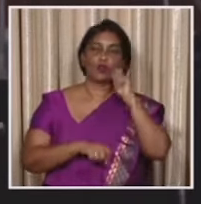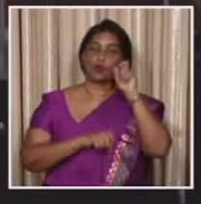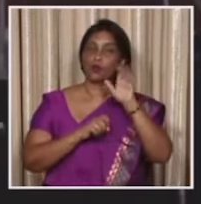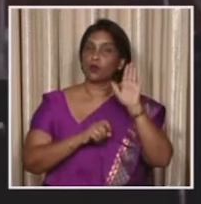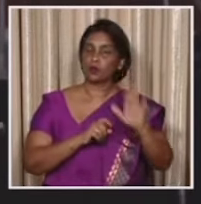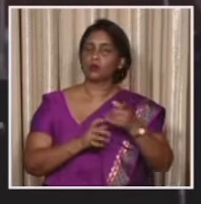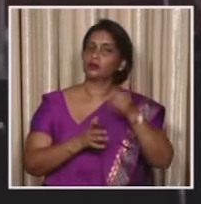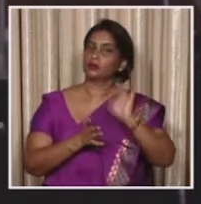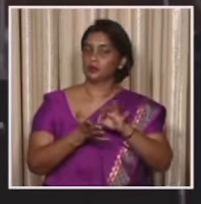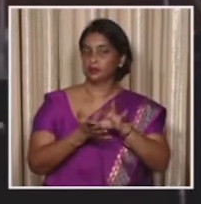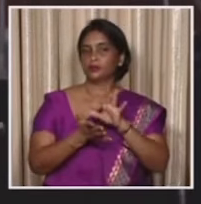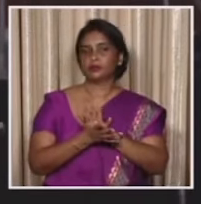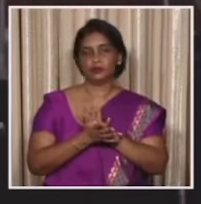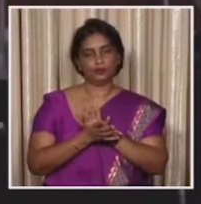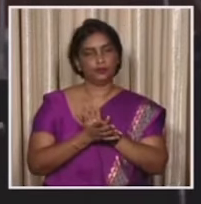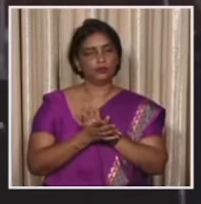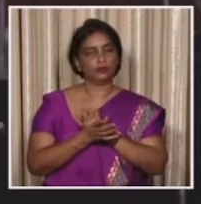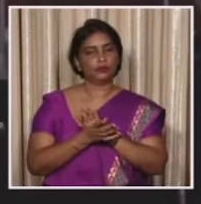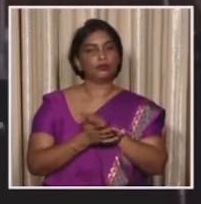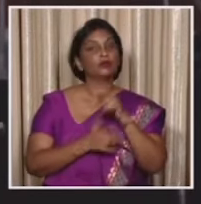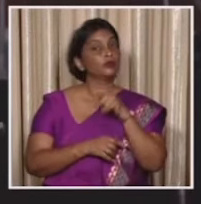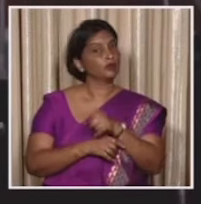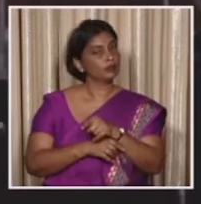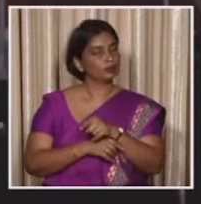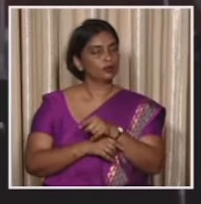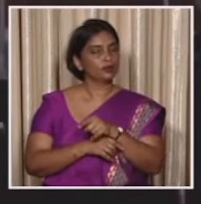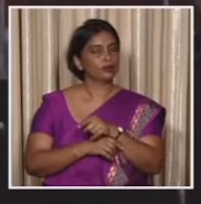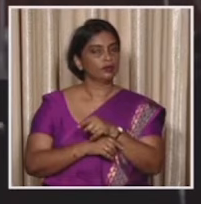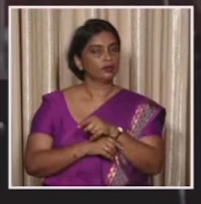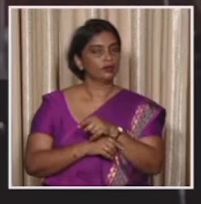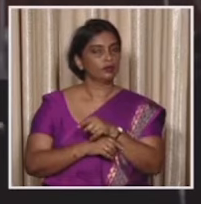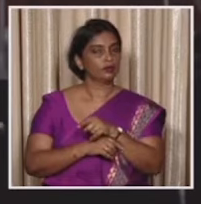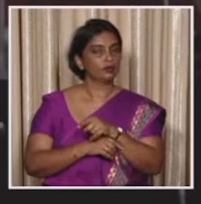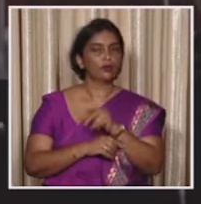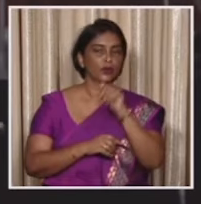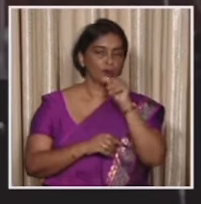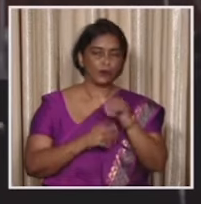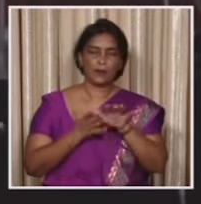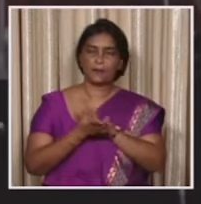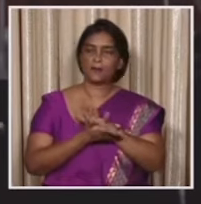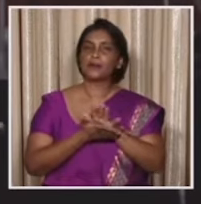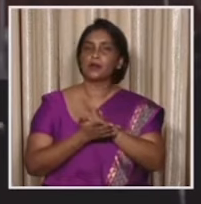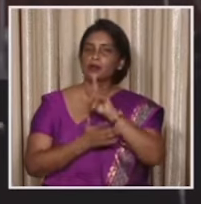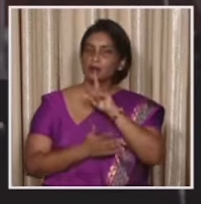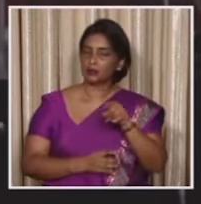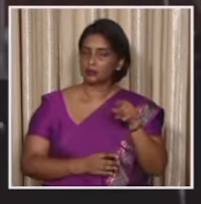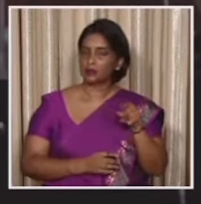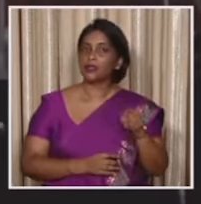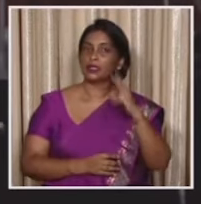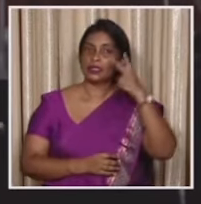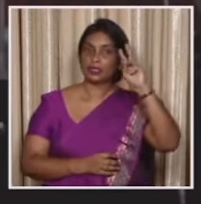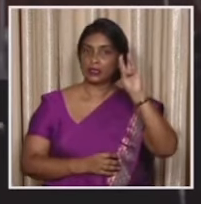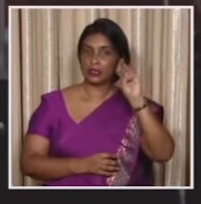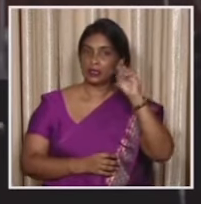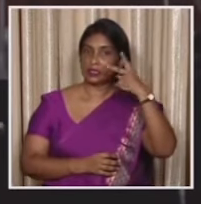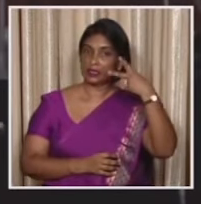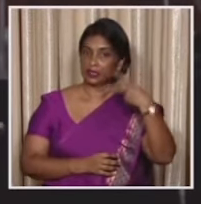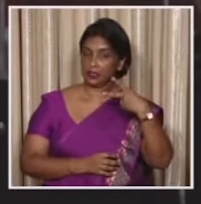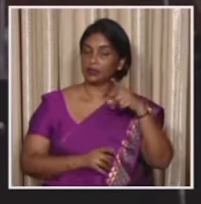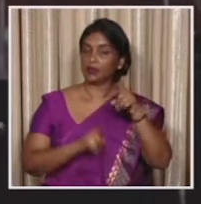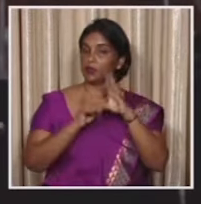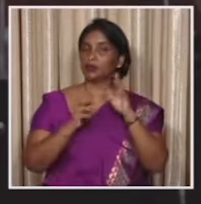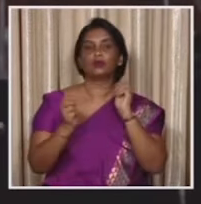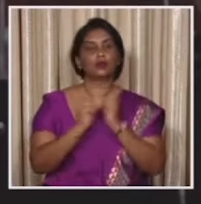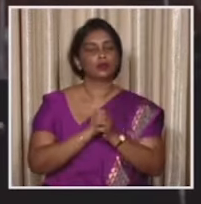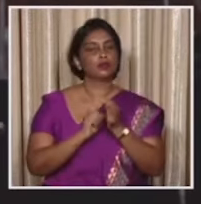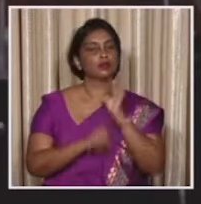විසින් සම්මත කළ යුතුයි. දැන් එතන ඉතා පැහැදිලිව කියනවා 32 වගන්තිය සංශෝධනය